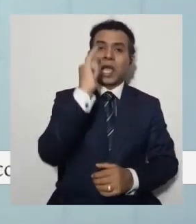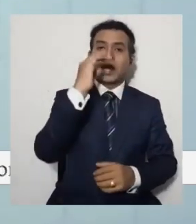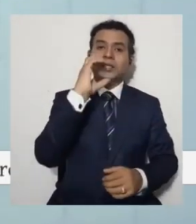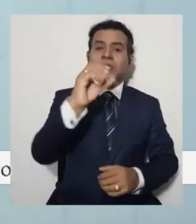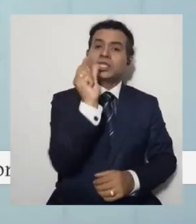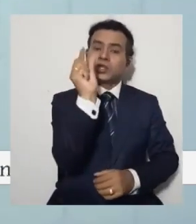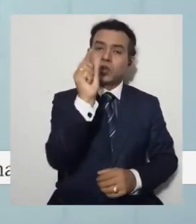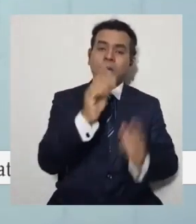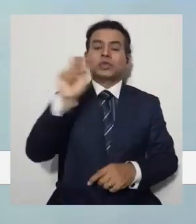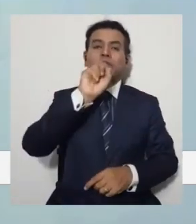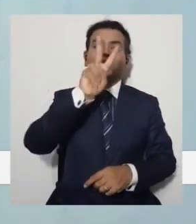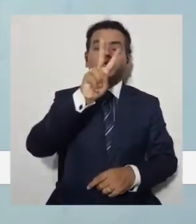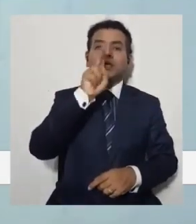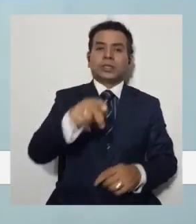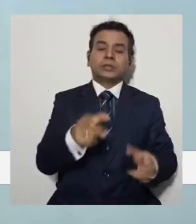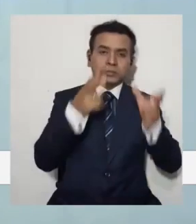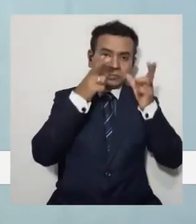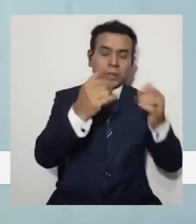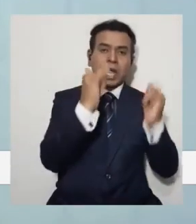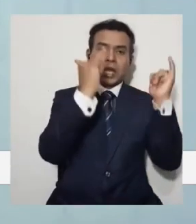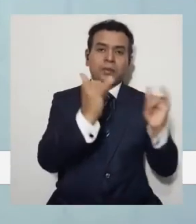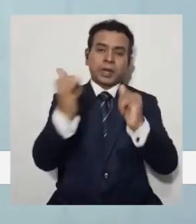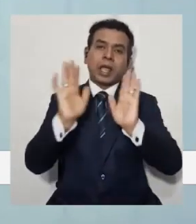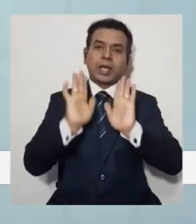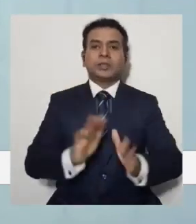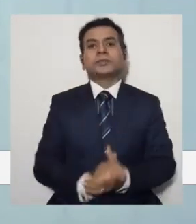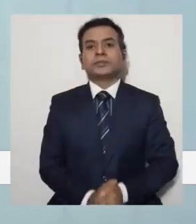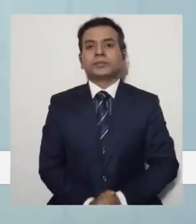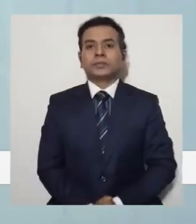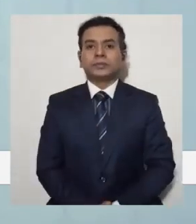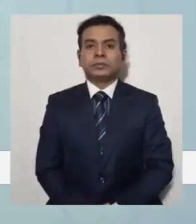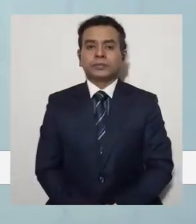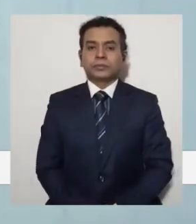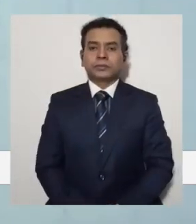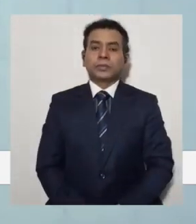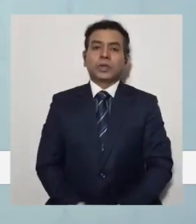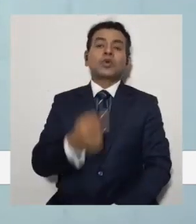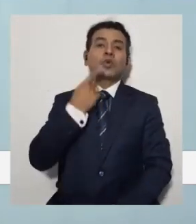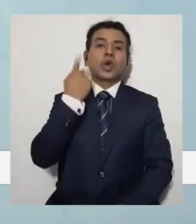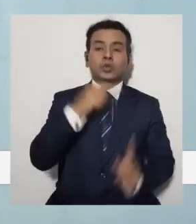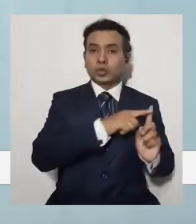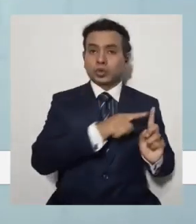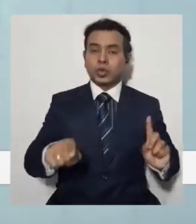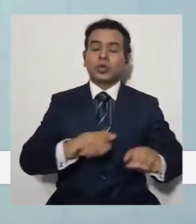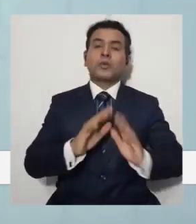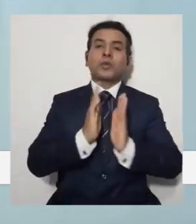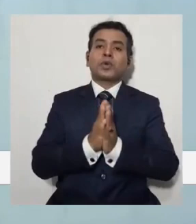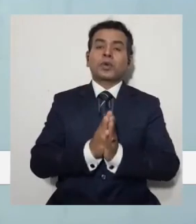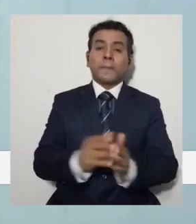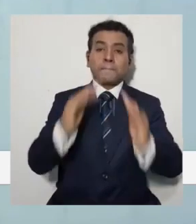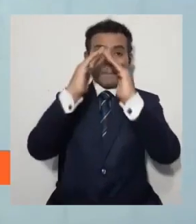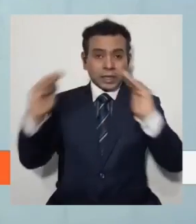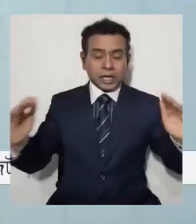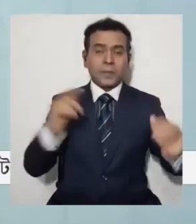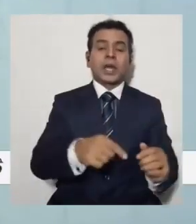আছে 102টি। আমাদের গত 24 ঘন্টায় হোম এবং প্রাতিষ্ঠানিক কোয়ারেন্টাইন মিলে 2381 জনকে